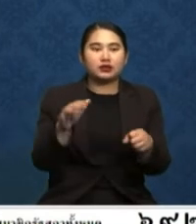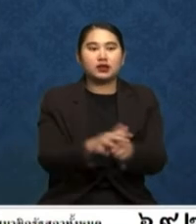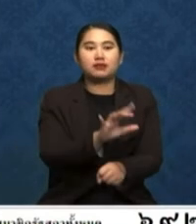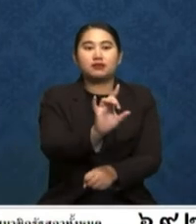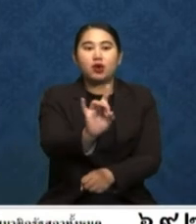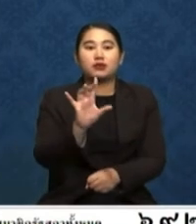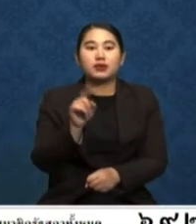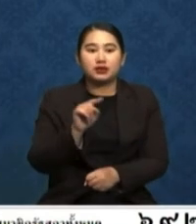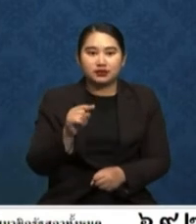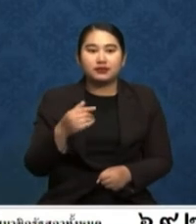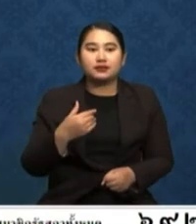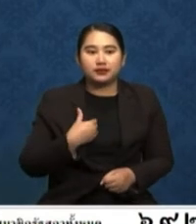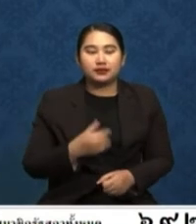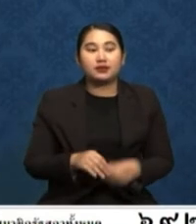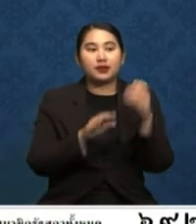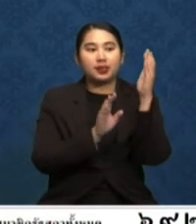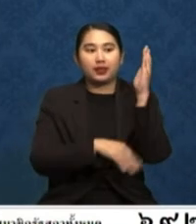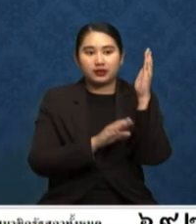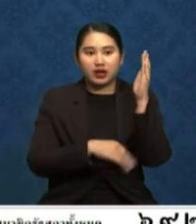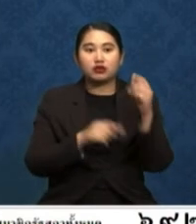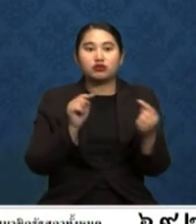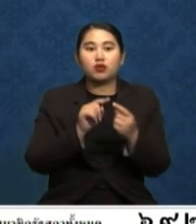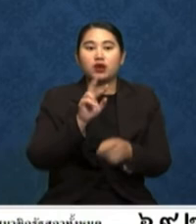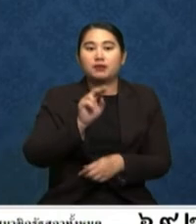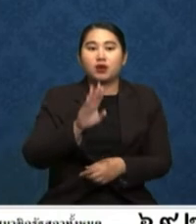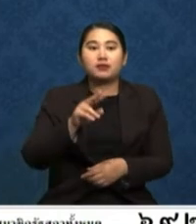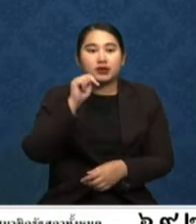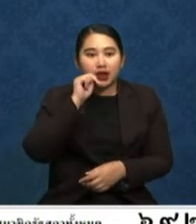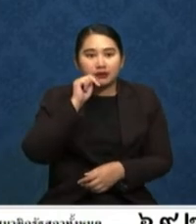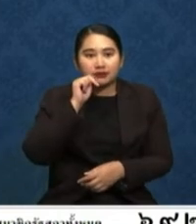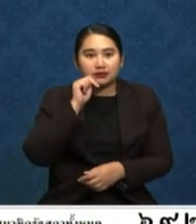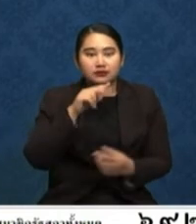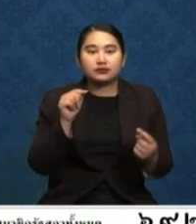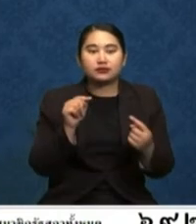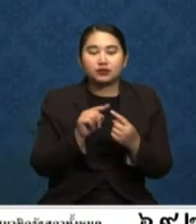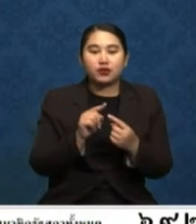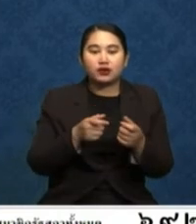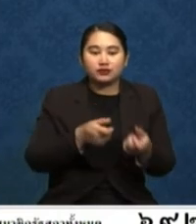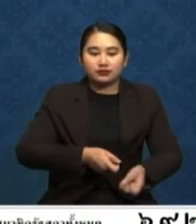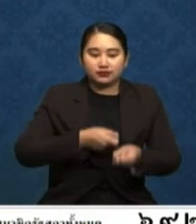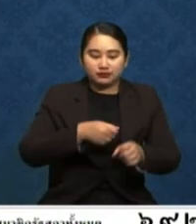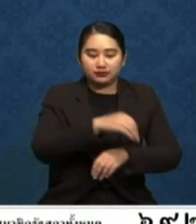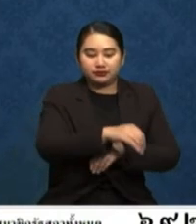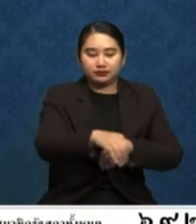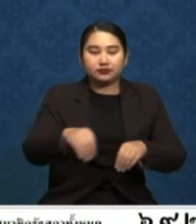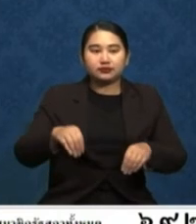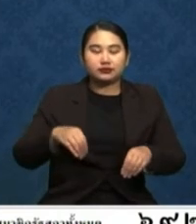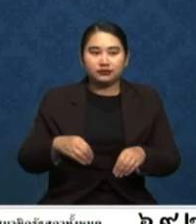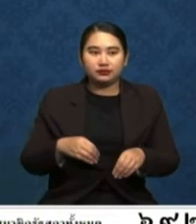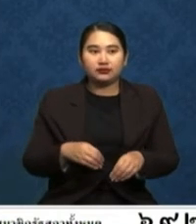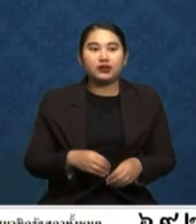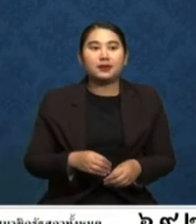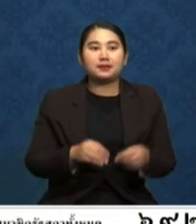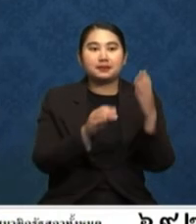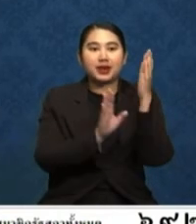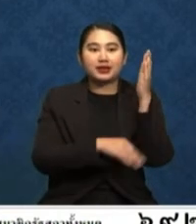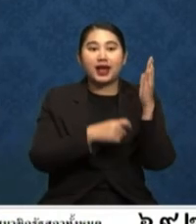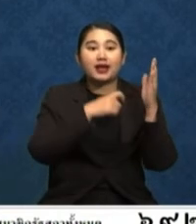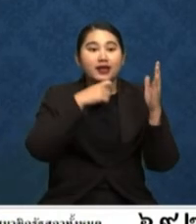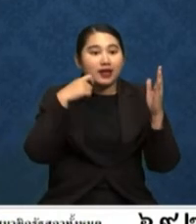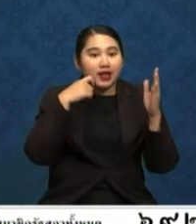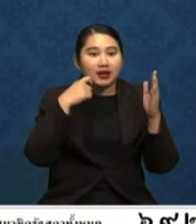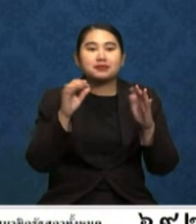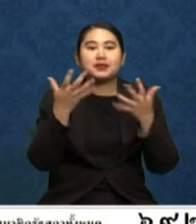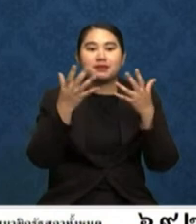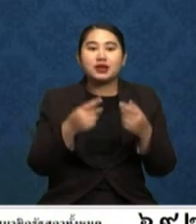100%ภาคใต้ต้องมีระบบชลประทานสำหรับทำการเกษตรค่ะแม้ภาคใต้จะไม่ได้แล้งเท่ากับภาคอื่น